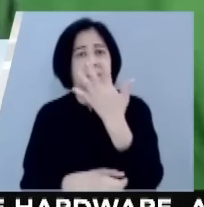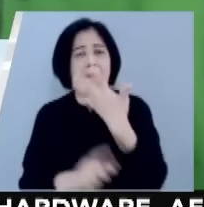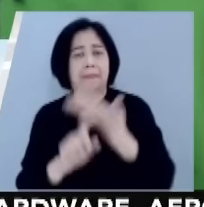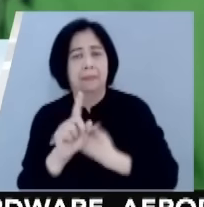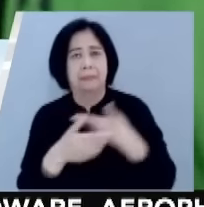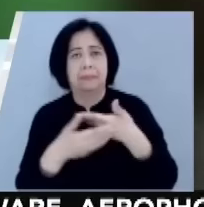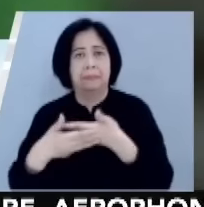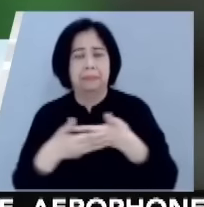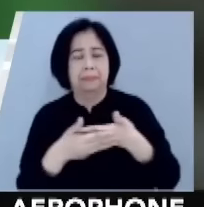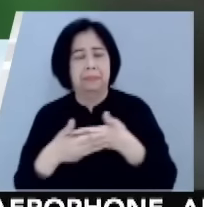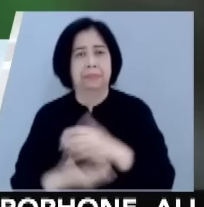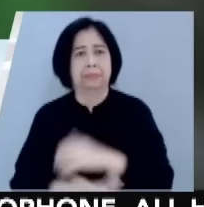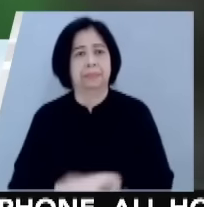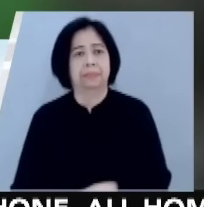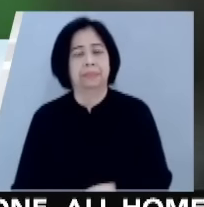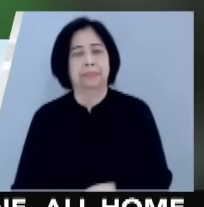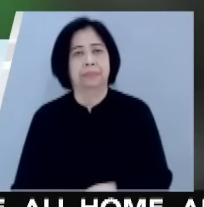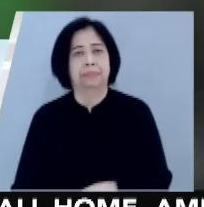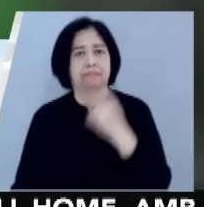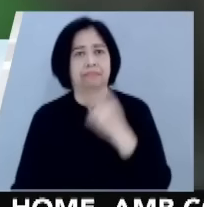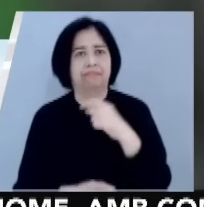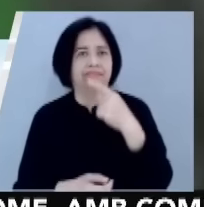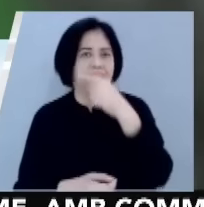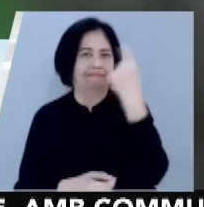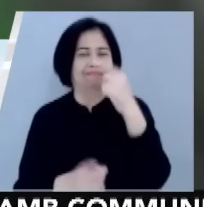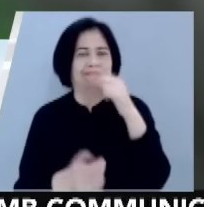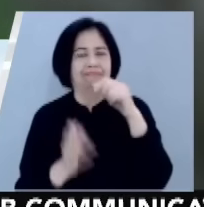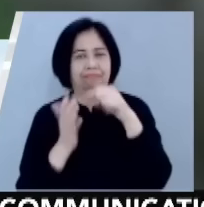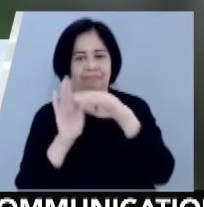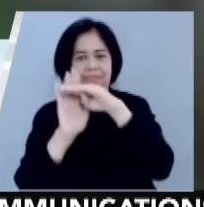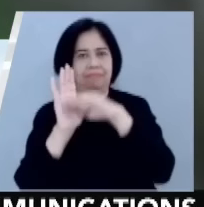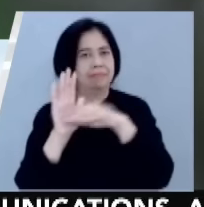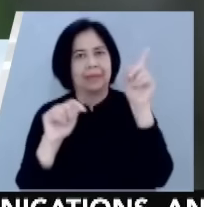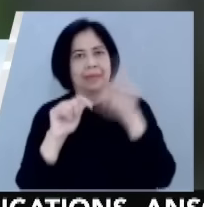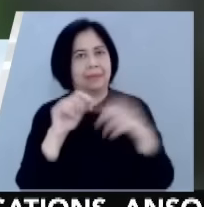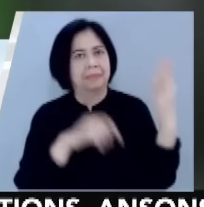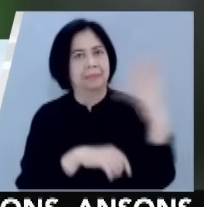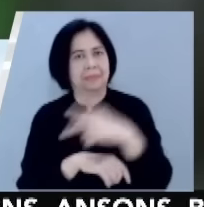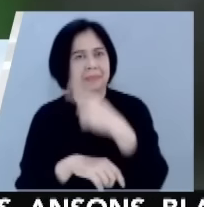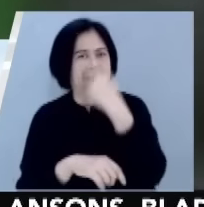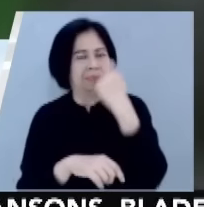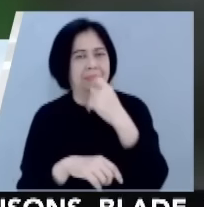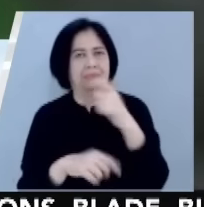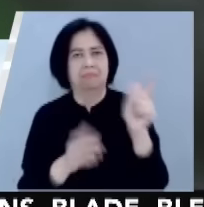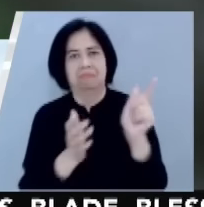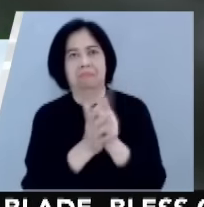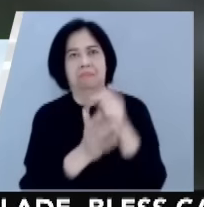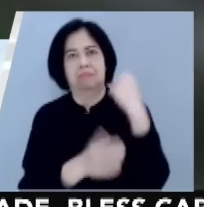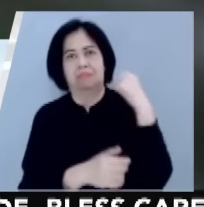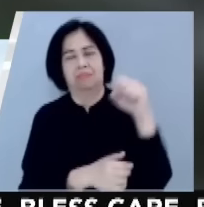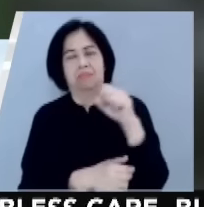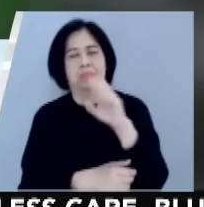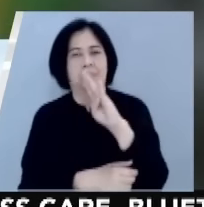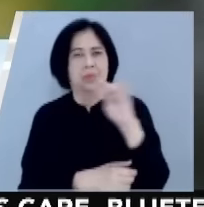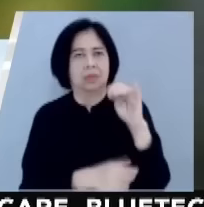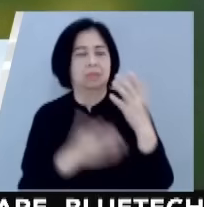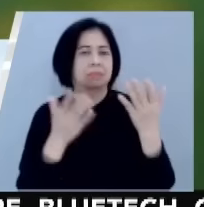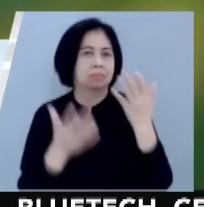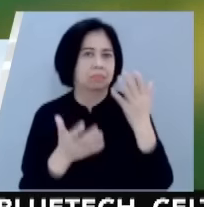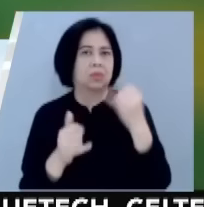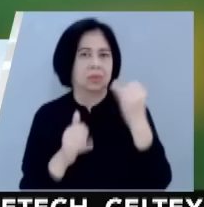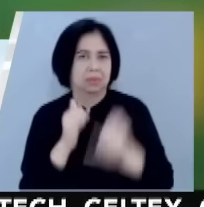sanggol. Dahil blacklisted at di na makakabalik na bansa bunga ng immigration violations, posibleng ito na